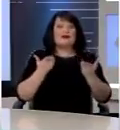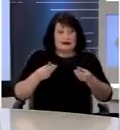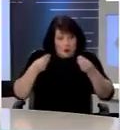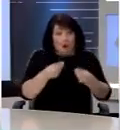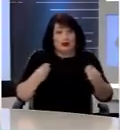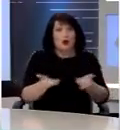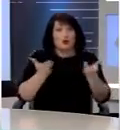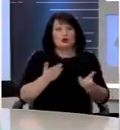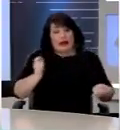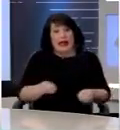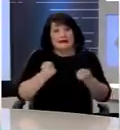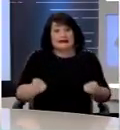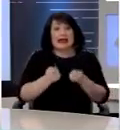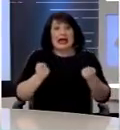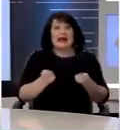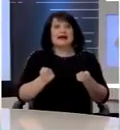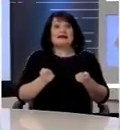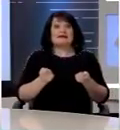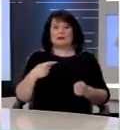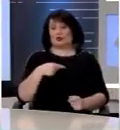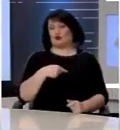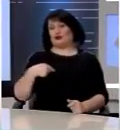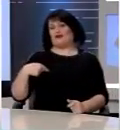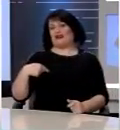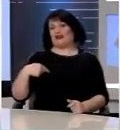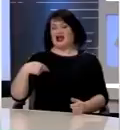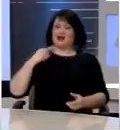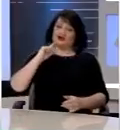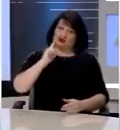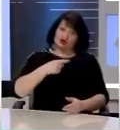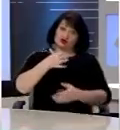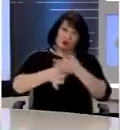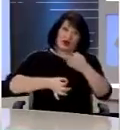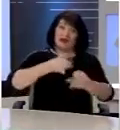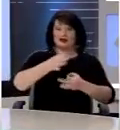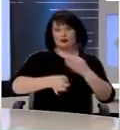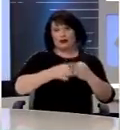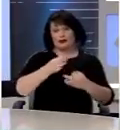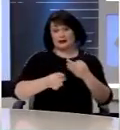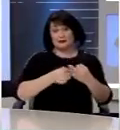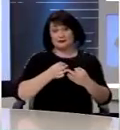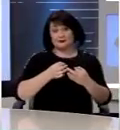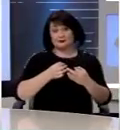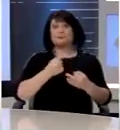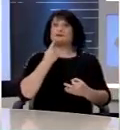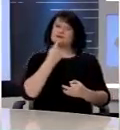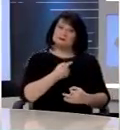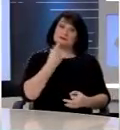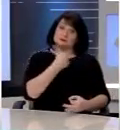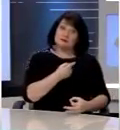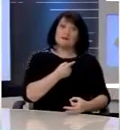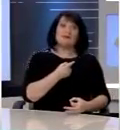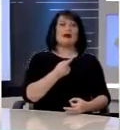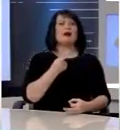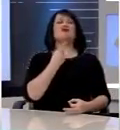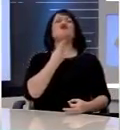παίρνετε από τους δόκτορες, διάφορους δόκτορες νεόκοπους, να σας λένε αυτά τα οποία θέλετε